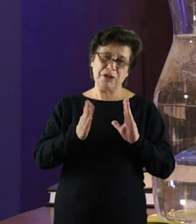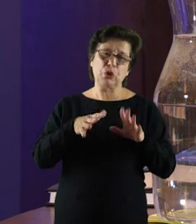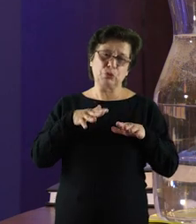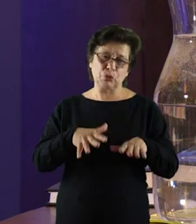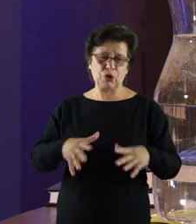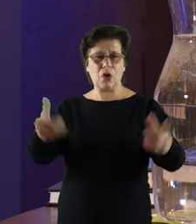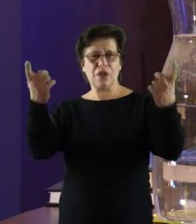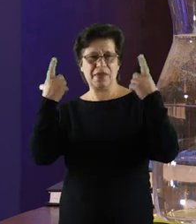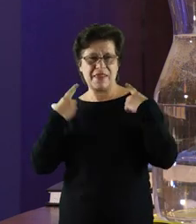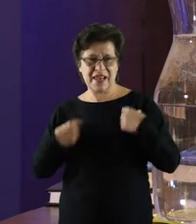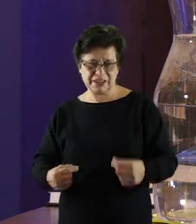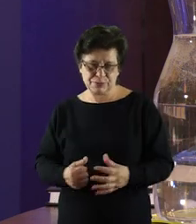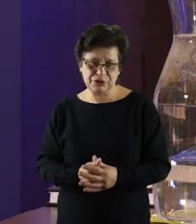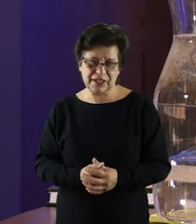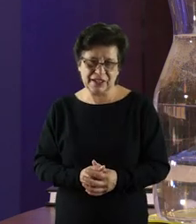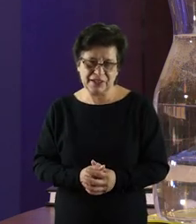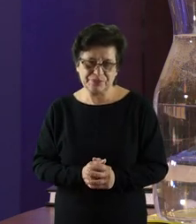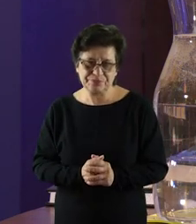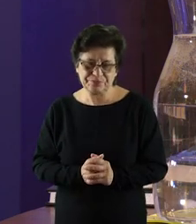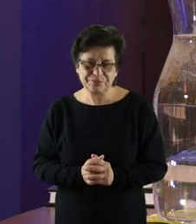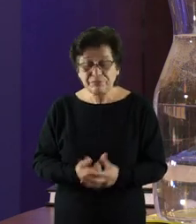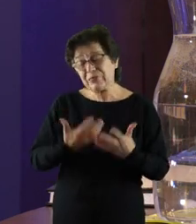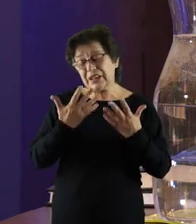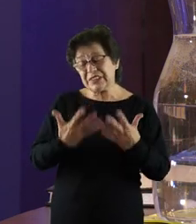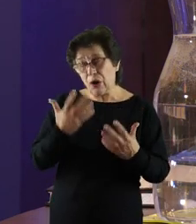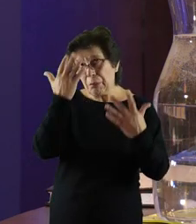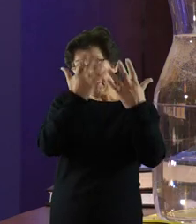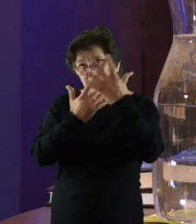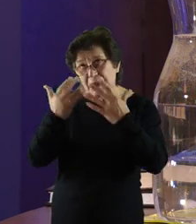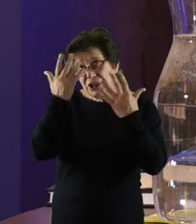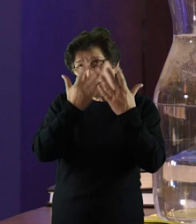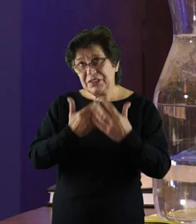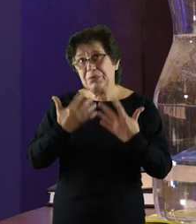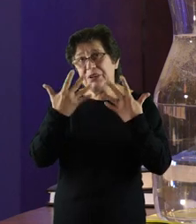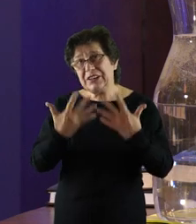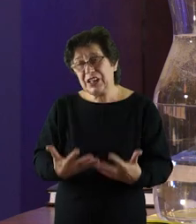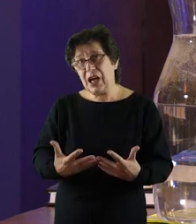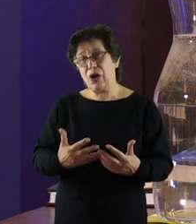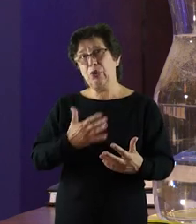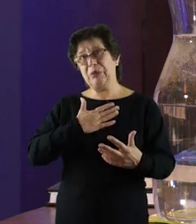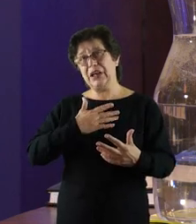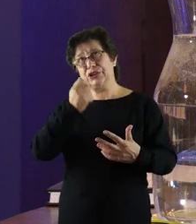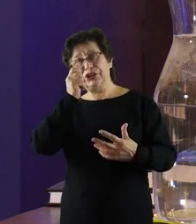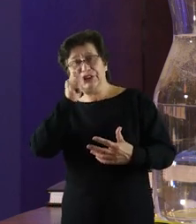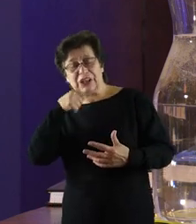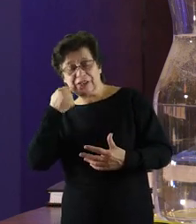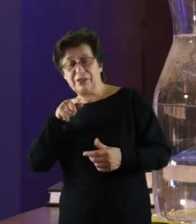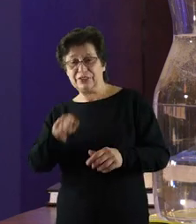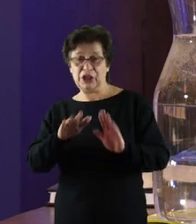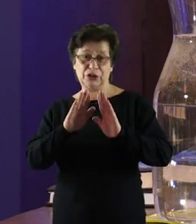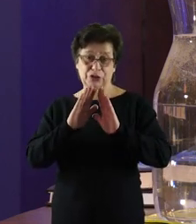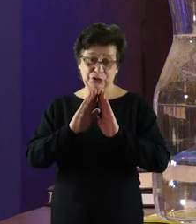Mieszka, żeby mieć dziadka, może się przecież spełnić. I tak się właśnie w tej książce dzieje. Nie